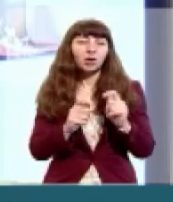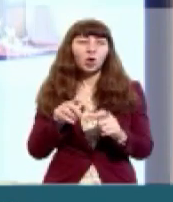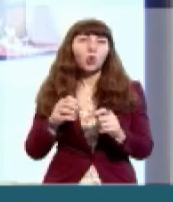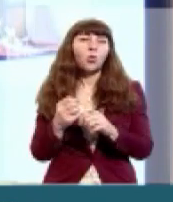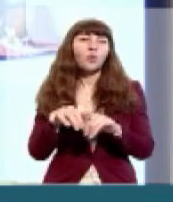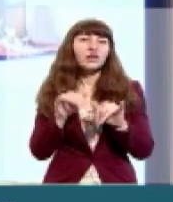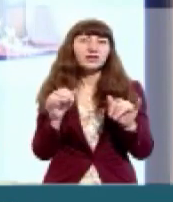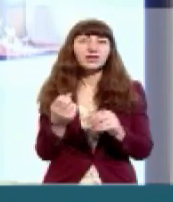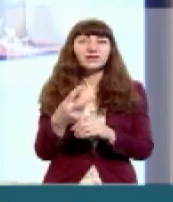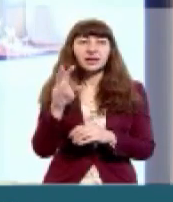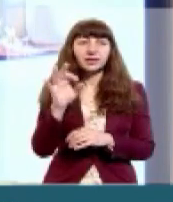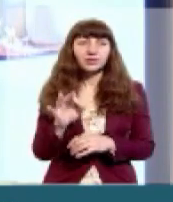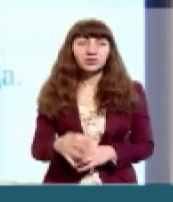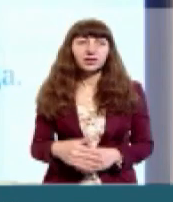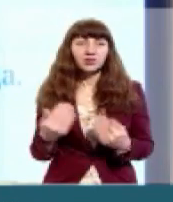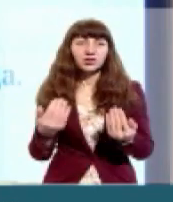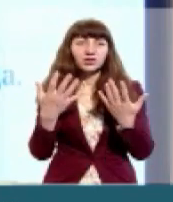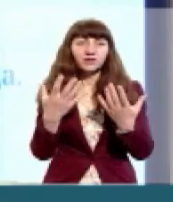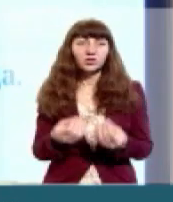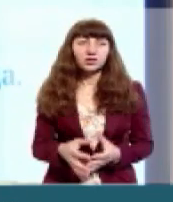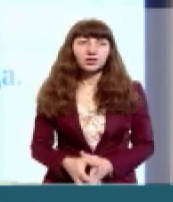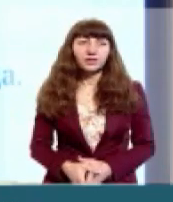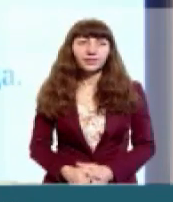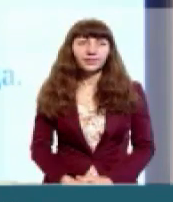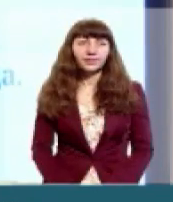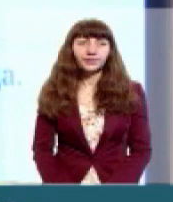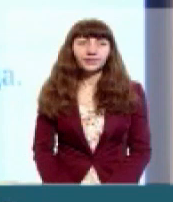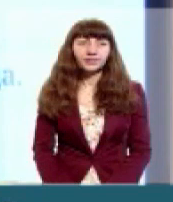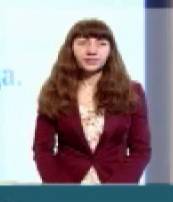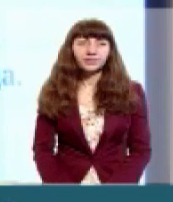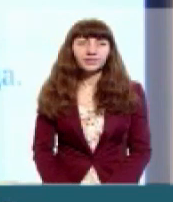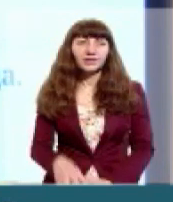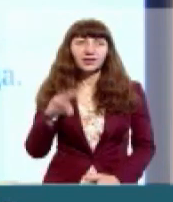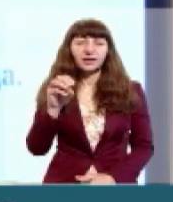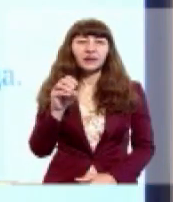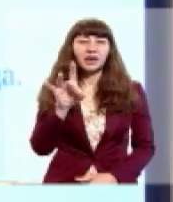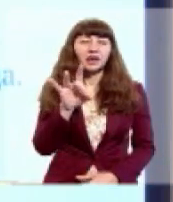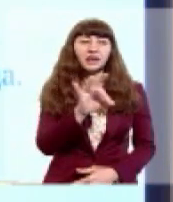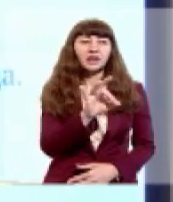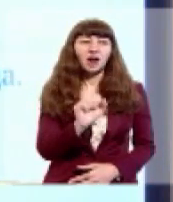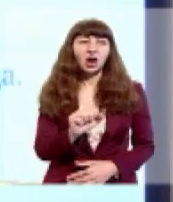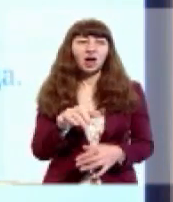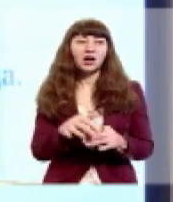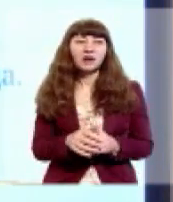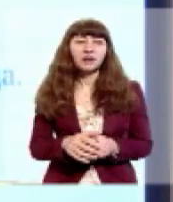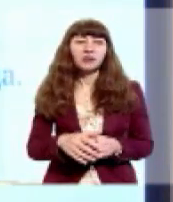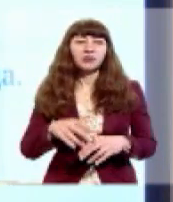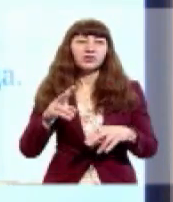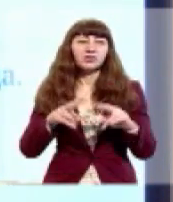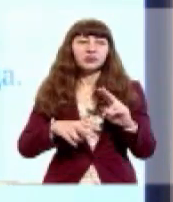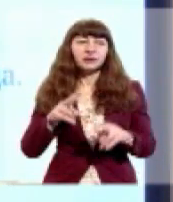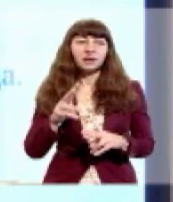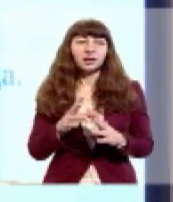на 12%. В настоящее время предприятием Green Terra реализуется проект по строительству картофеля овощехранилища